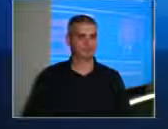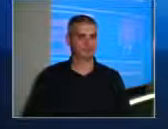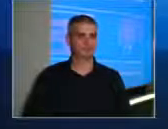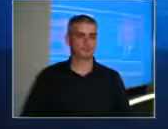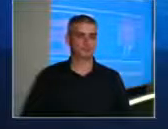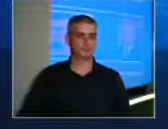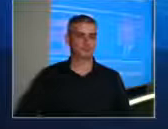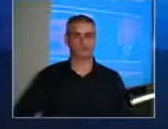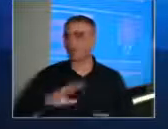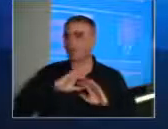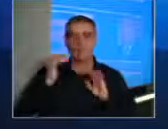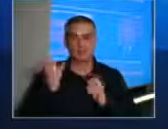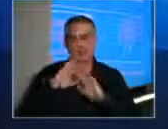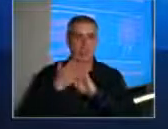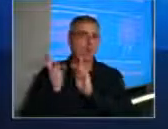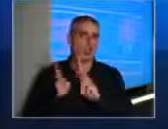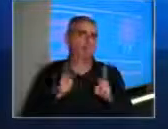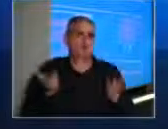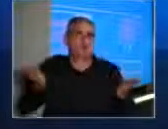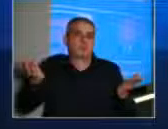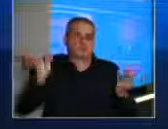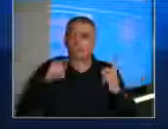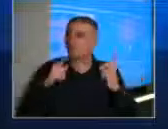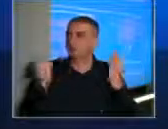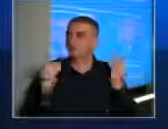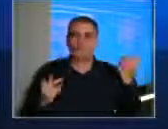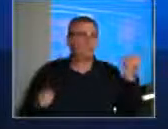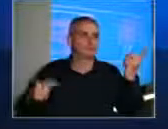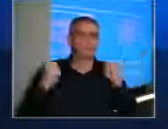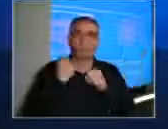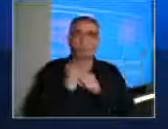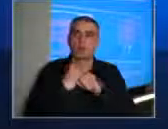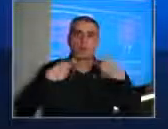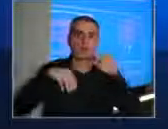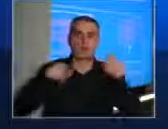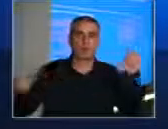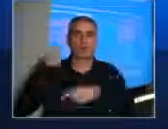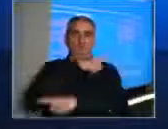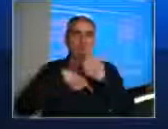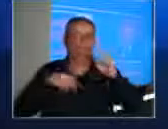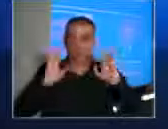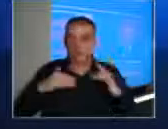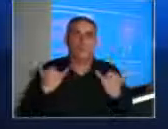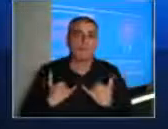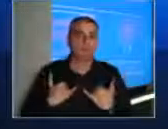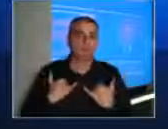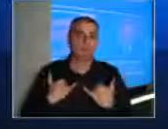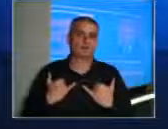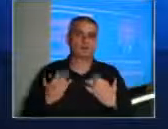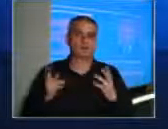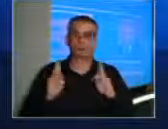הכל, תמיד הכל פתוח, אתה לא יודע, כן. יש וקטורים שבאמת פועלים ביום הבחירות, כמו שראינו, וגם עכשיו,